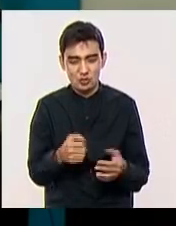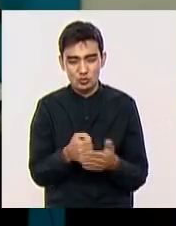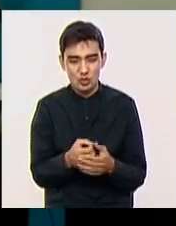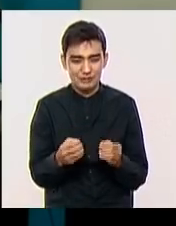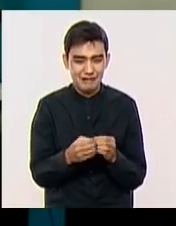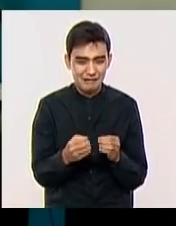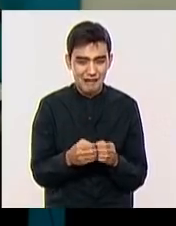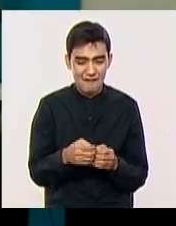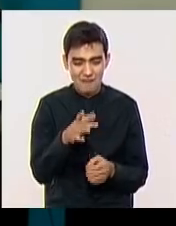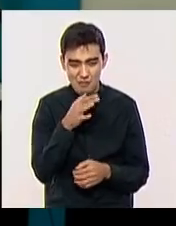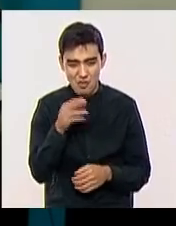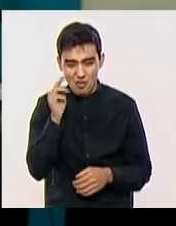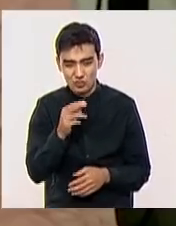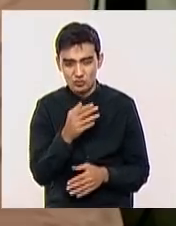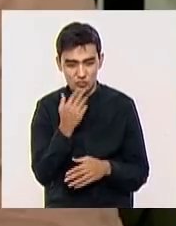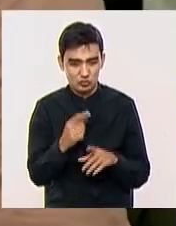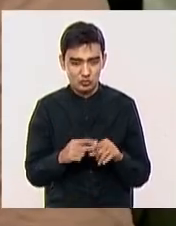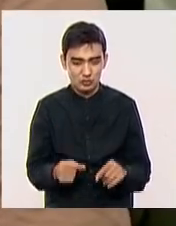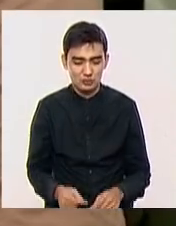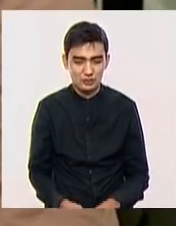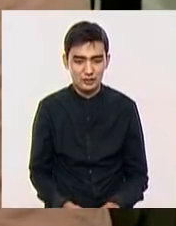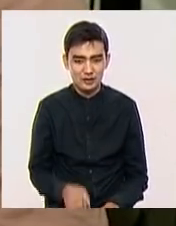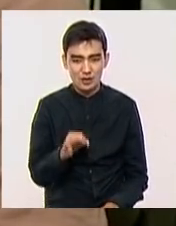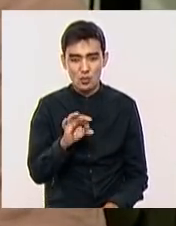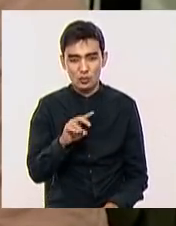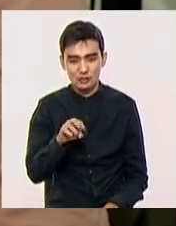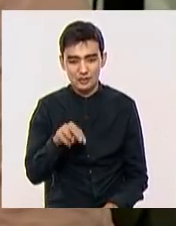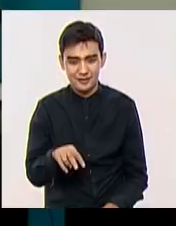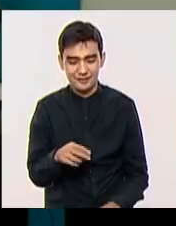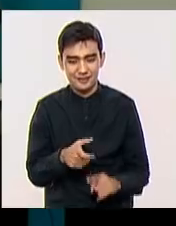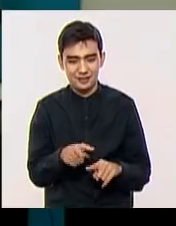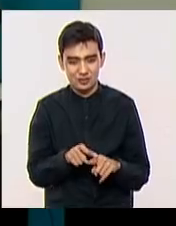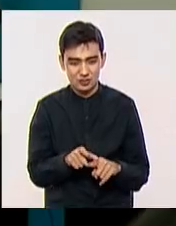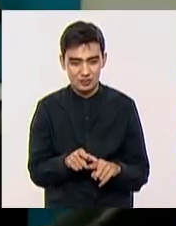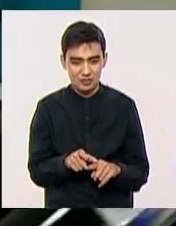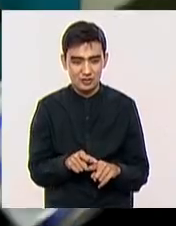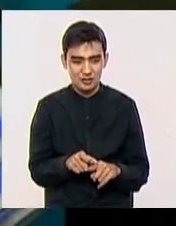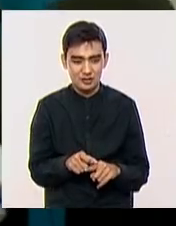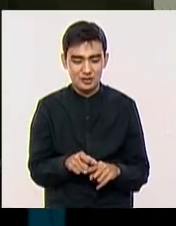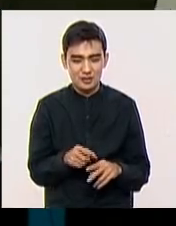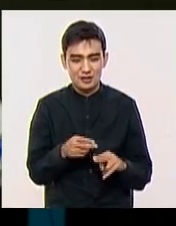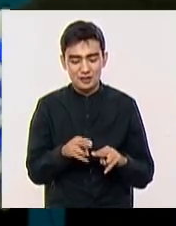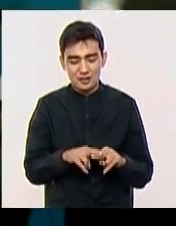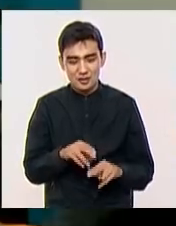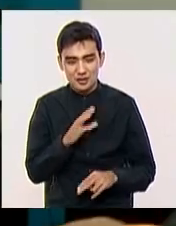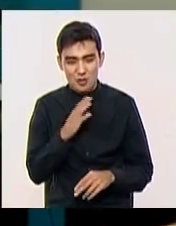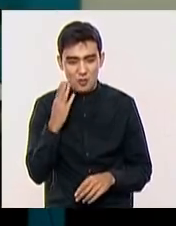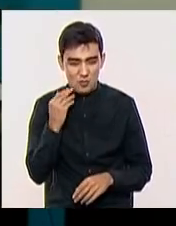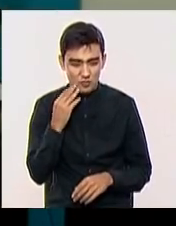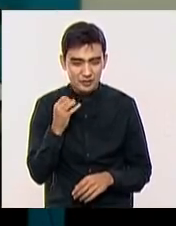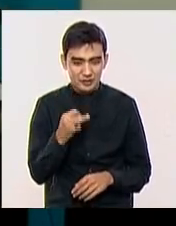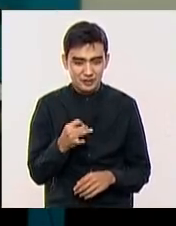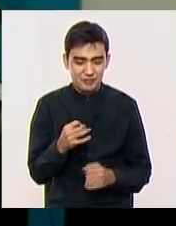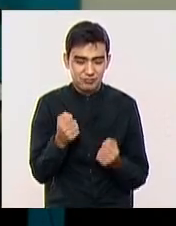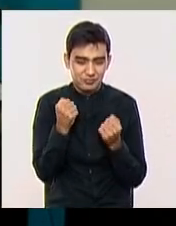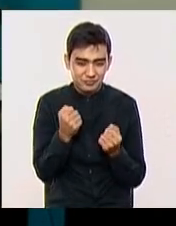у нас в данное время школы, такие дети нет. Ну, онлайн она, это не это те предметы, которые это легкие, может